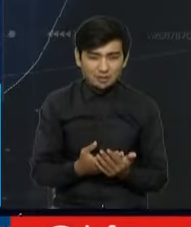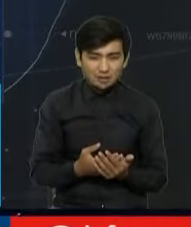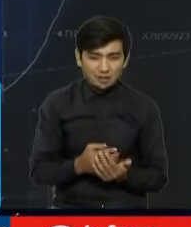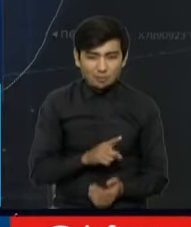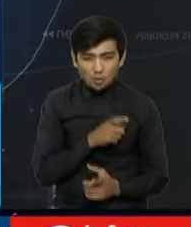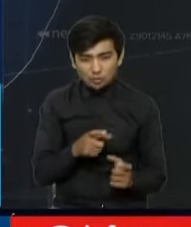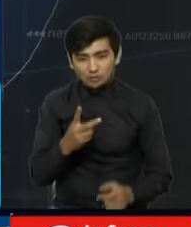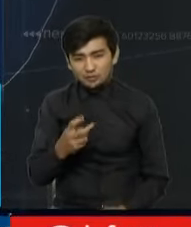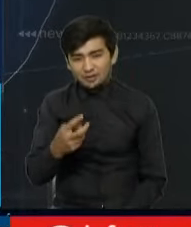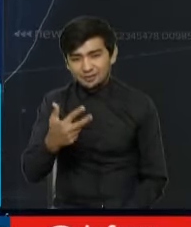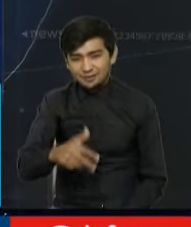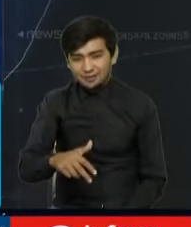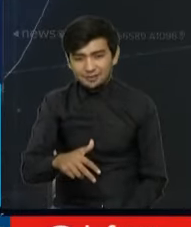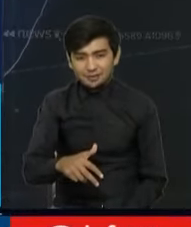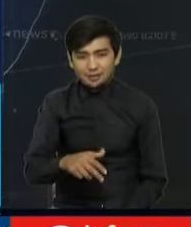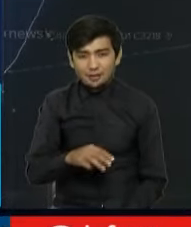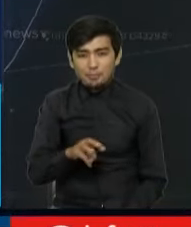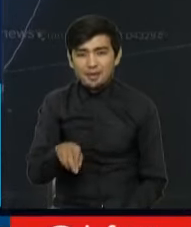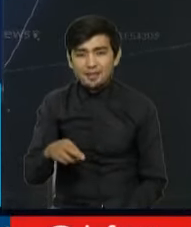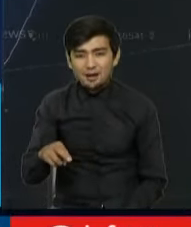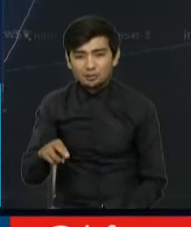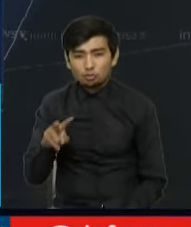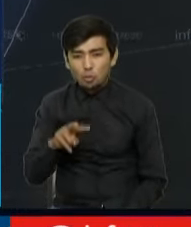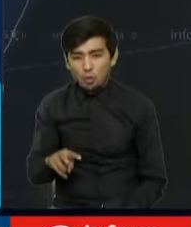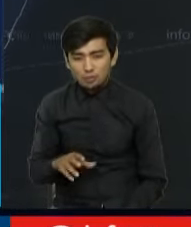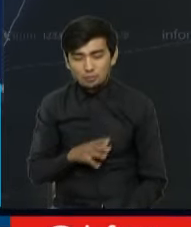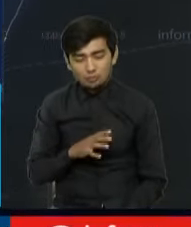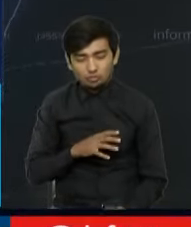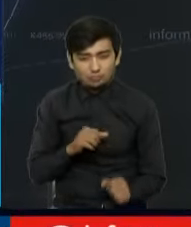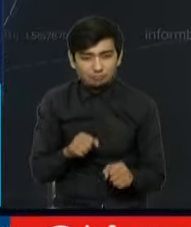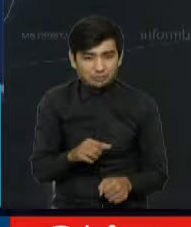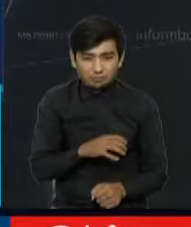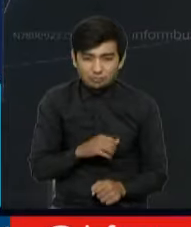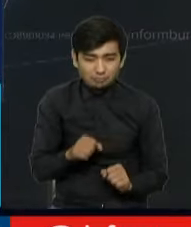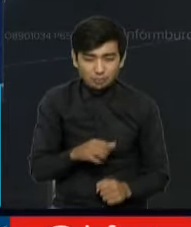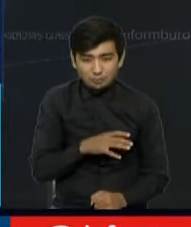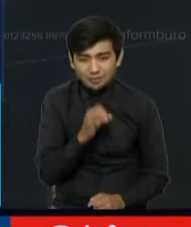говорят 230 миллиардов, может быть. Но это